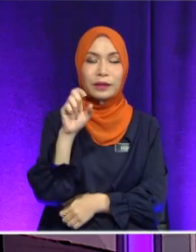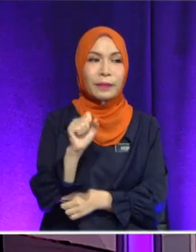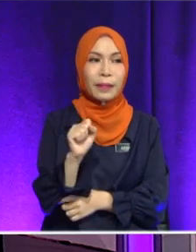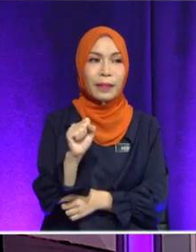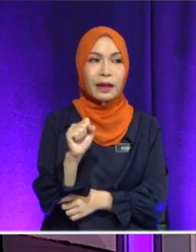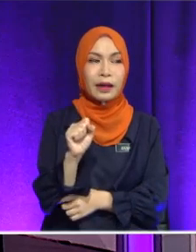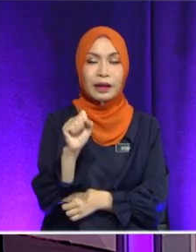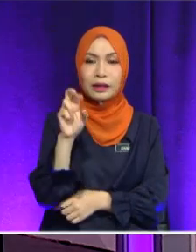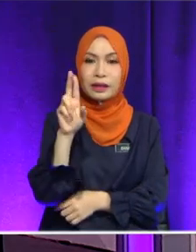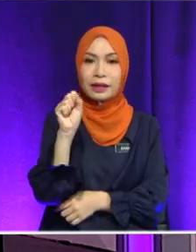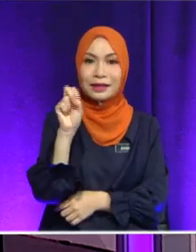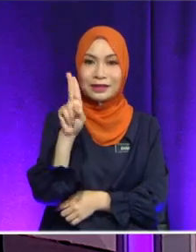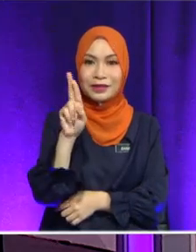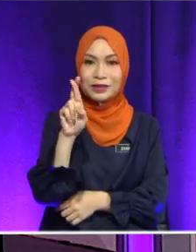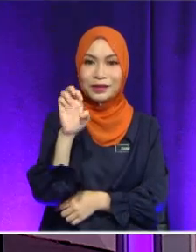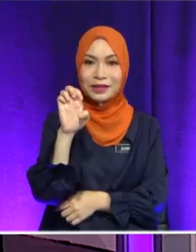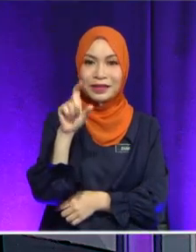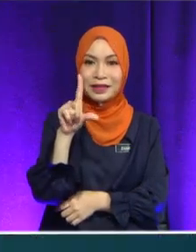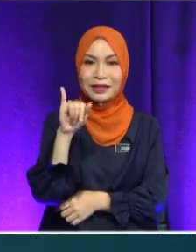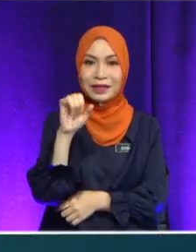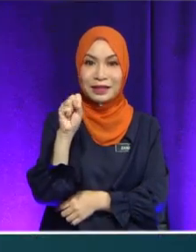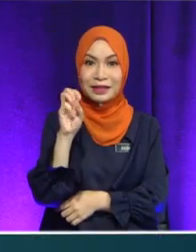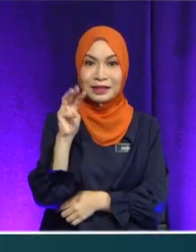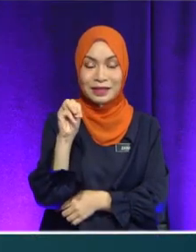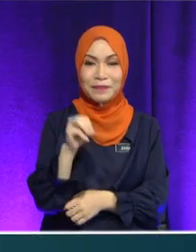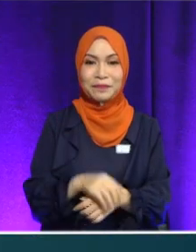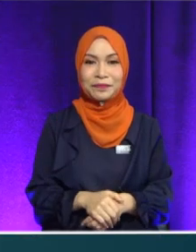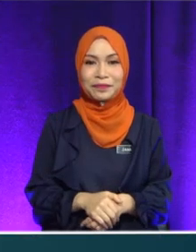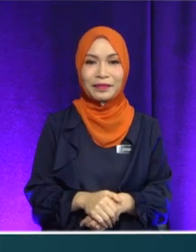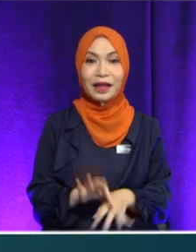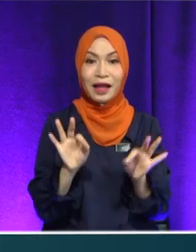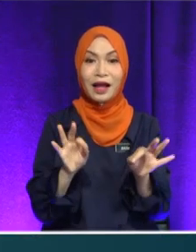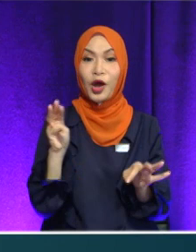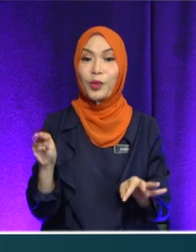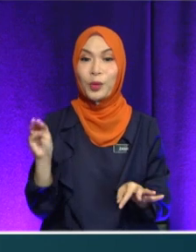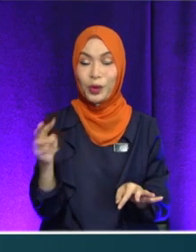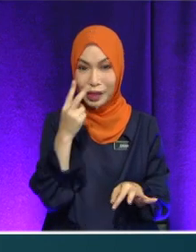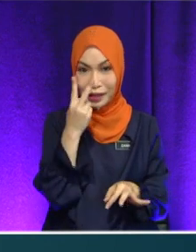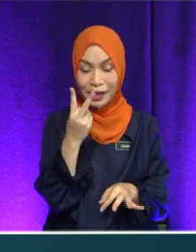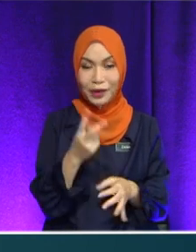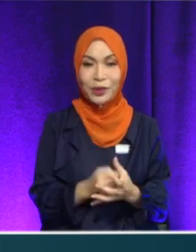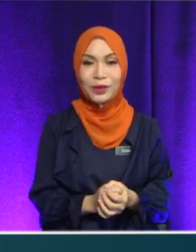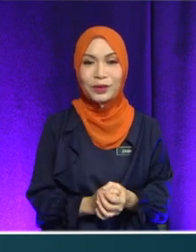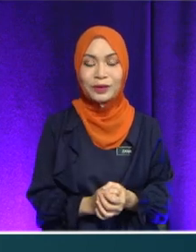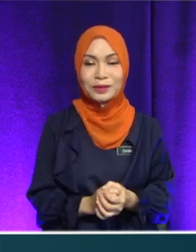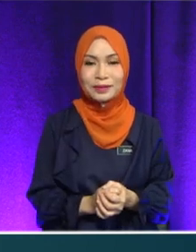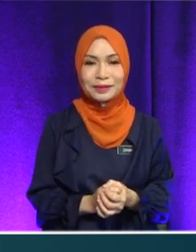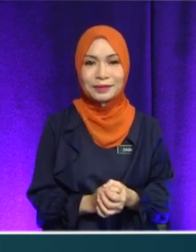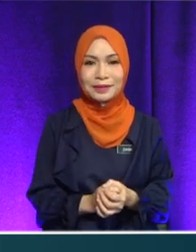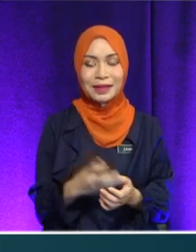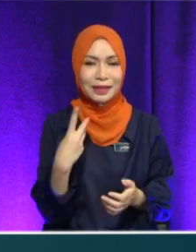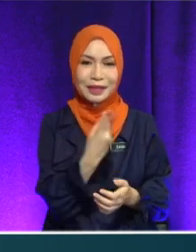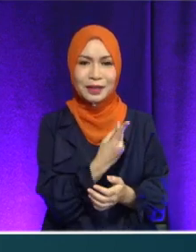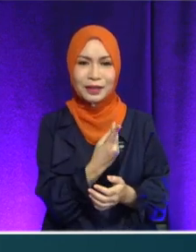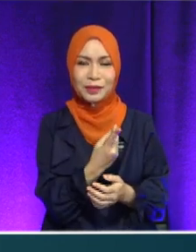karya ini oke lalu kita perasaannya kalau anak murid di rumah eh ataupun ee tengok sebenarnya kita pun tak